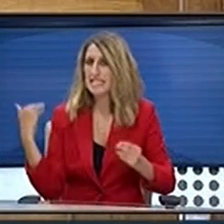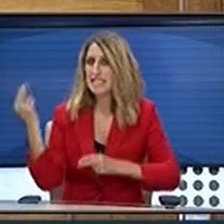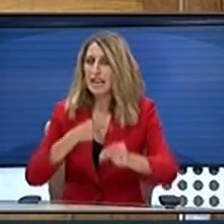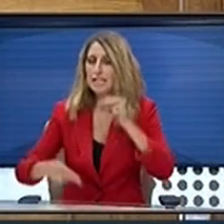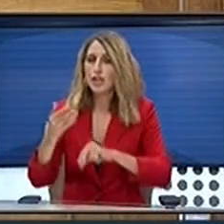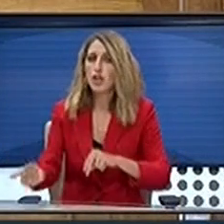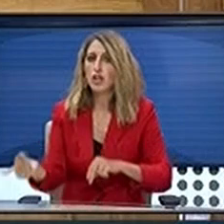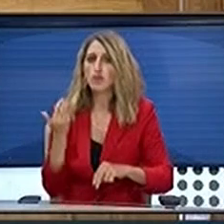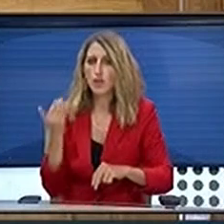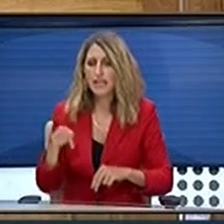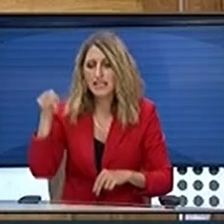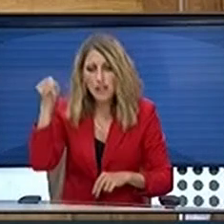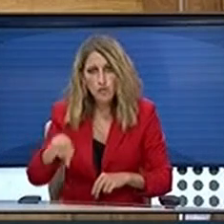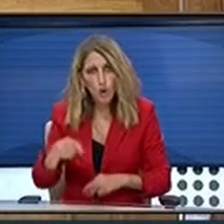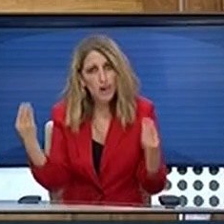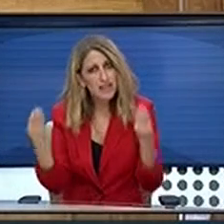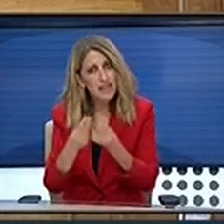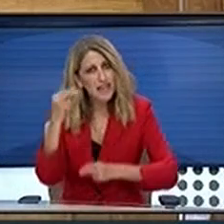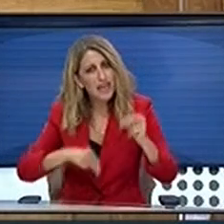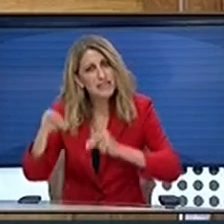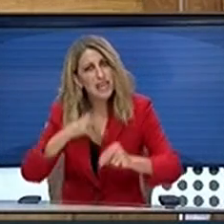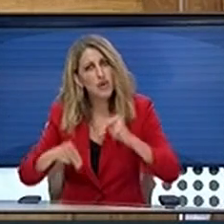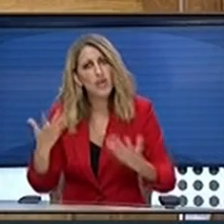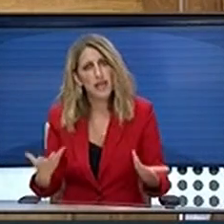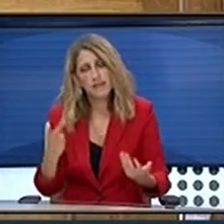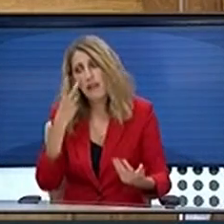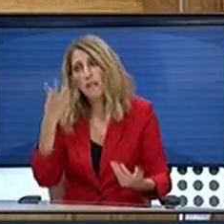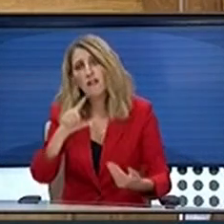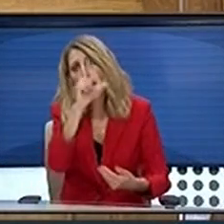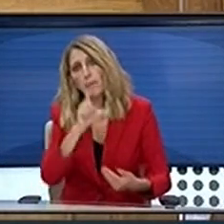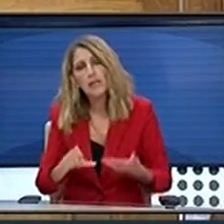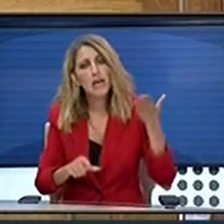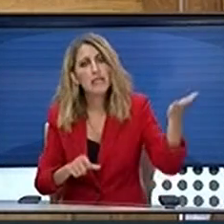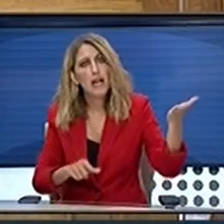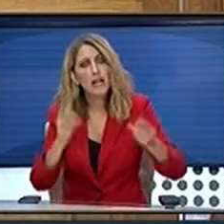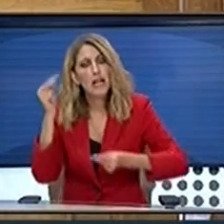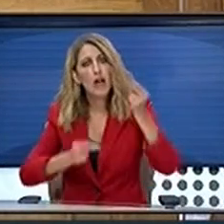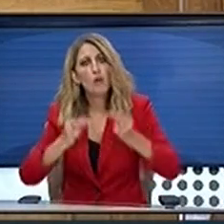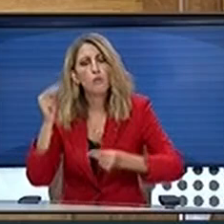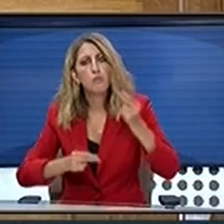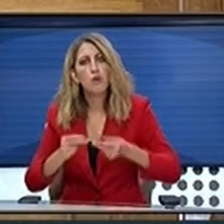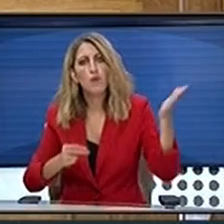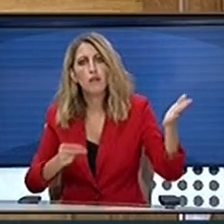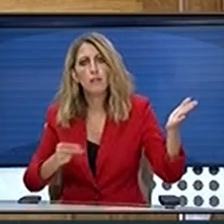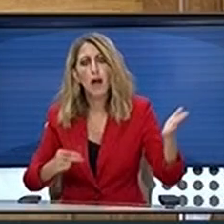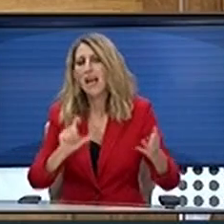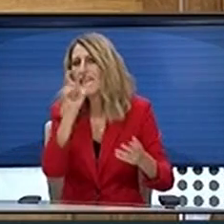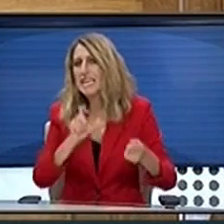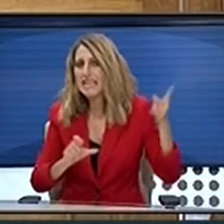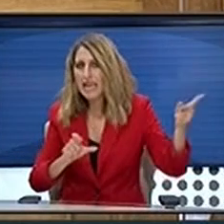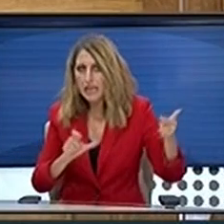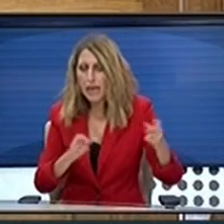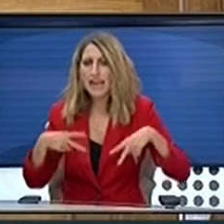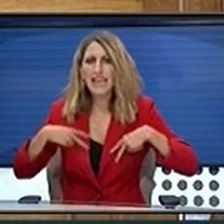χωρίς να αναλογίζεστε τι μπορεί να σημαίνει αυτό για την πατρίδα. Δεν βλέπετε τι γίνεται στην Ιταλία? Δεν βλέπετε ότι η Ιταλία σήμερα λόγω πολιτικής